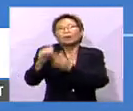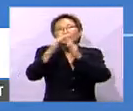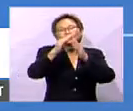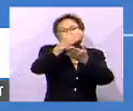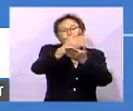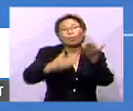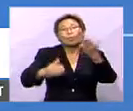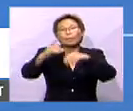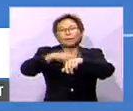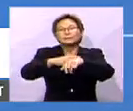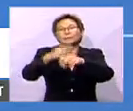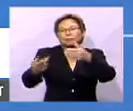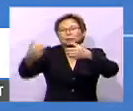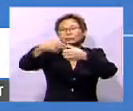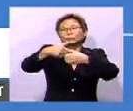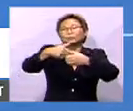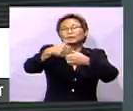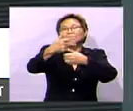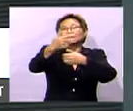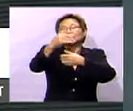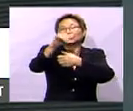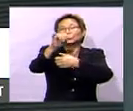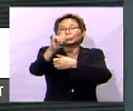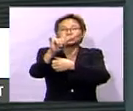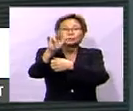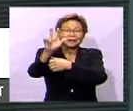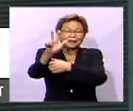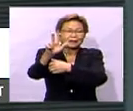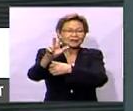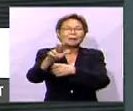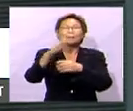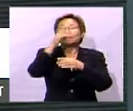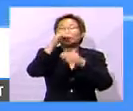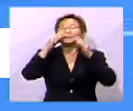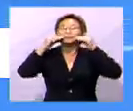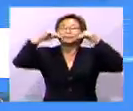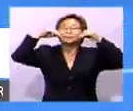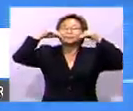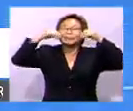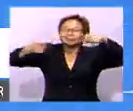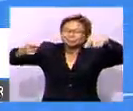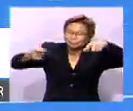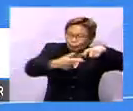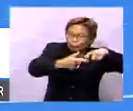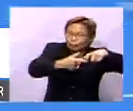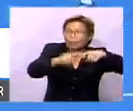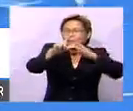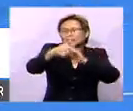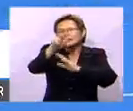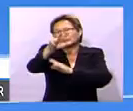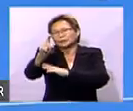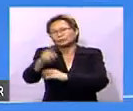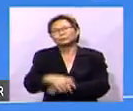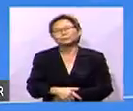kedua memasuki suku ketiga, Melaka terus ceria apabila Nur Hafizah Hashim menggandakan jaringan hasil gol padang minit